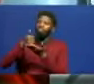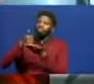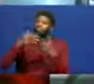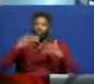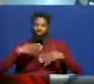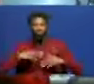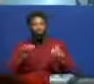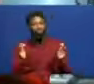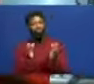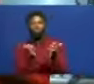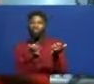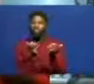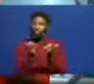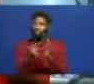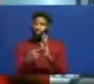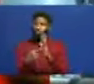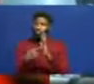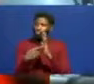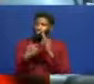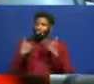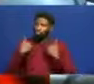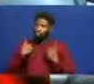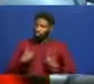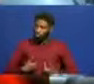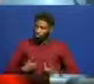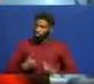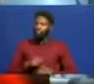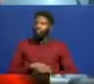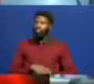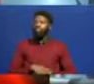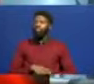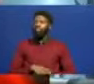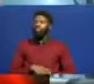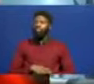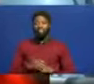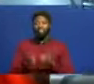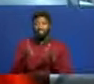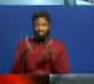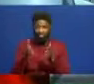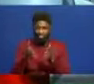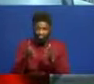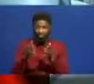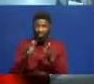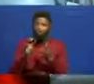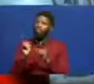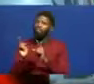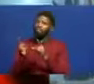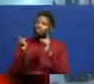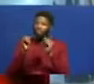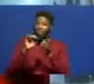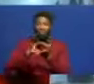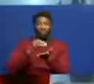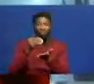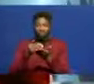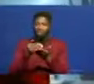biashara ndogo ndogo, hasani mimi pia na watu jamii zingine. Kwa hiyo sasa Hustler Fund ni kitu ambayo inasaidia. Kwa